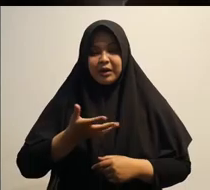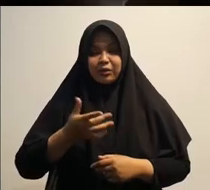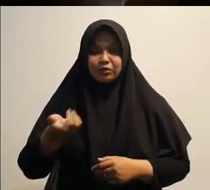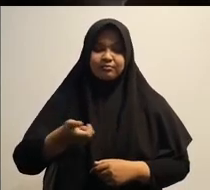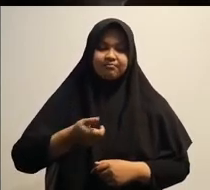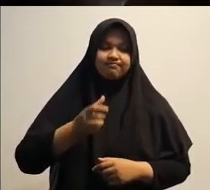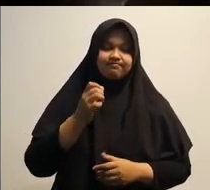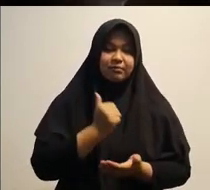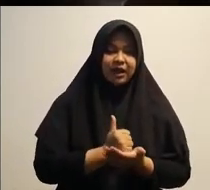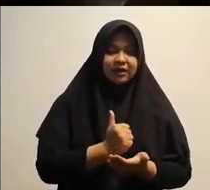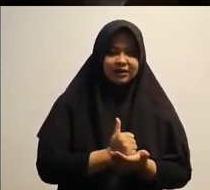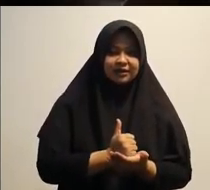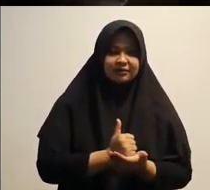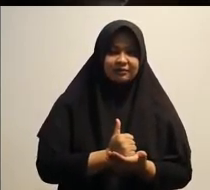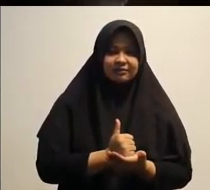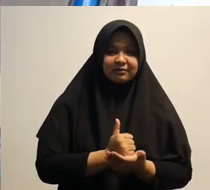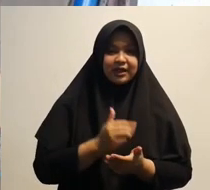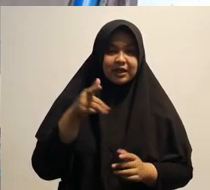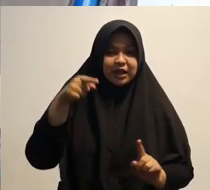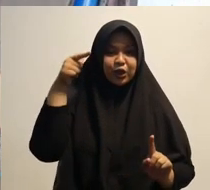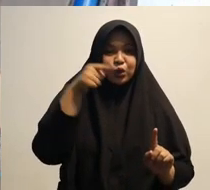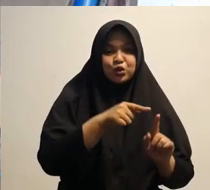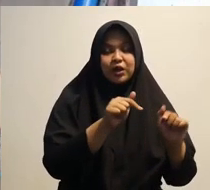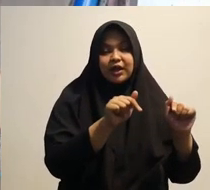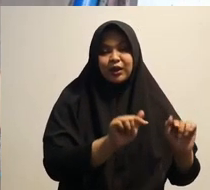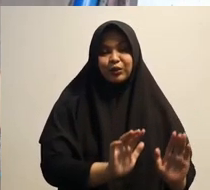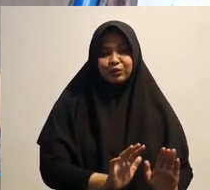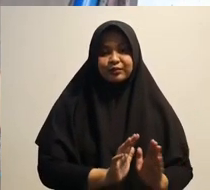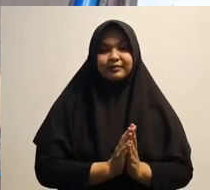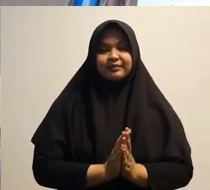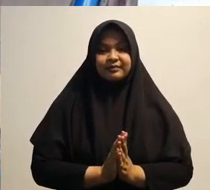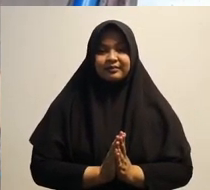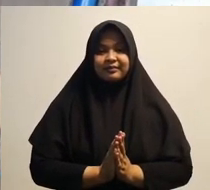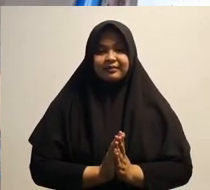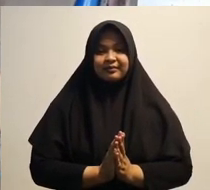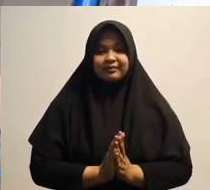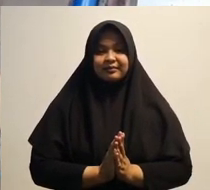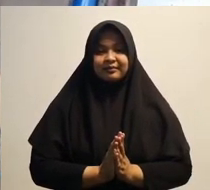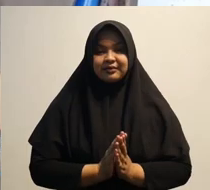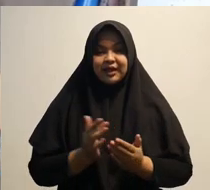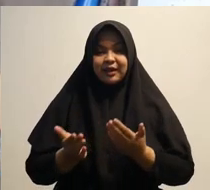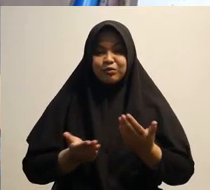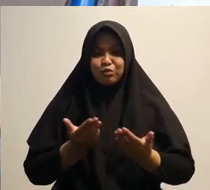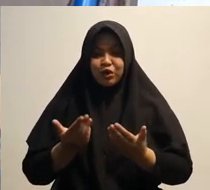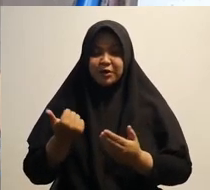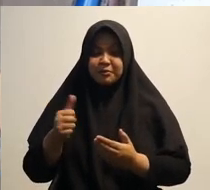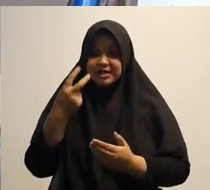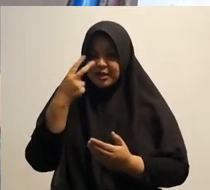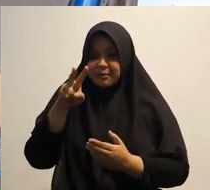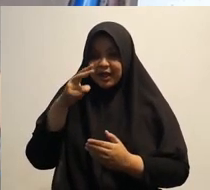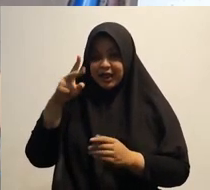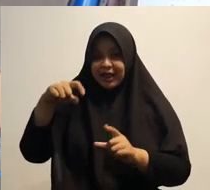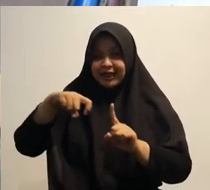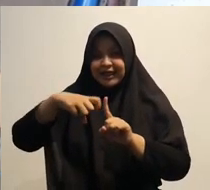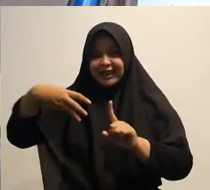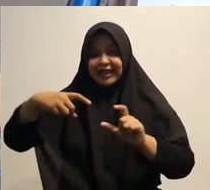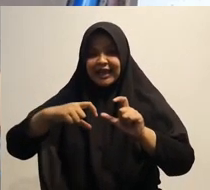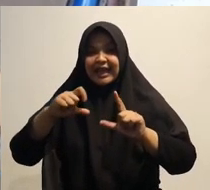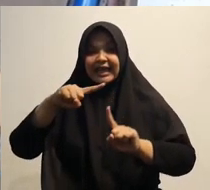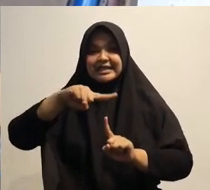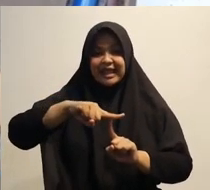keset, nah itu kami pengen beli sih sebenarnya. Terus ini jualnya itu Bisa bisa ya Pak ya? Bisa. Ini mungkin kamu bisa